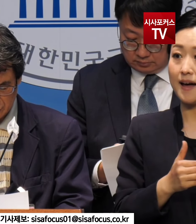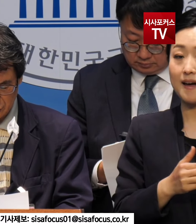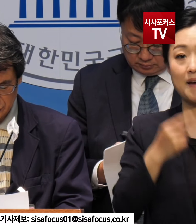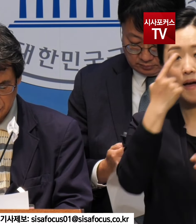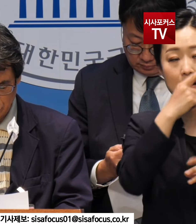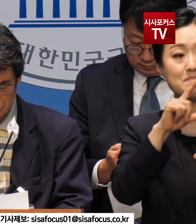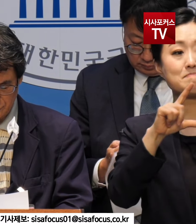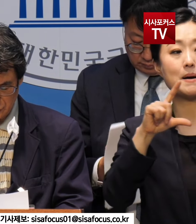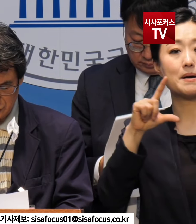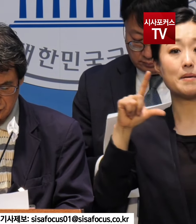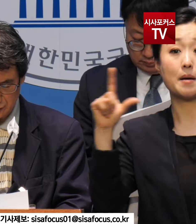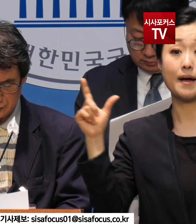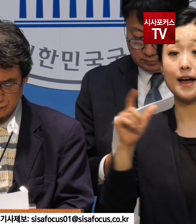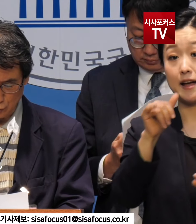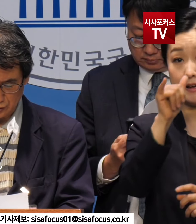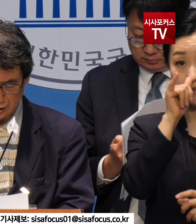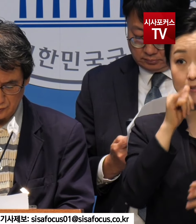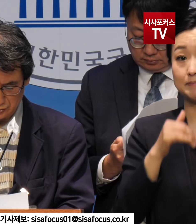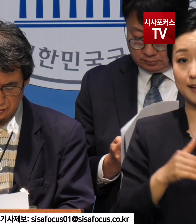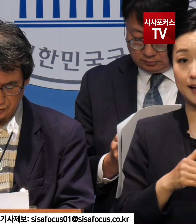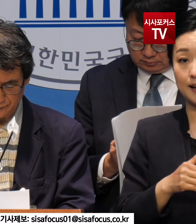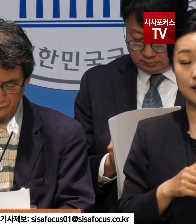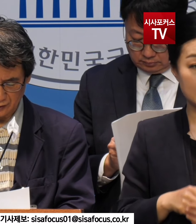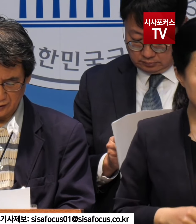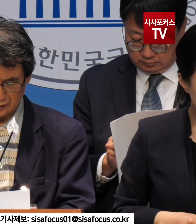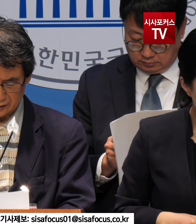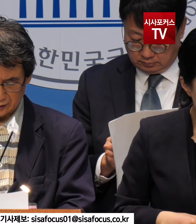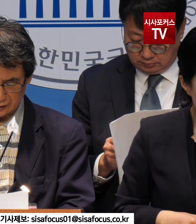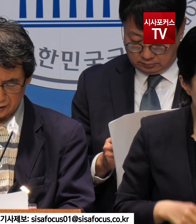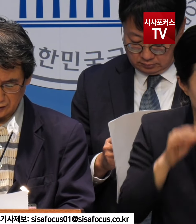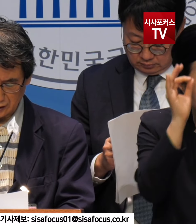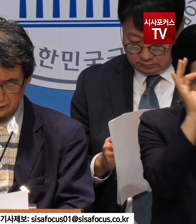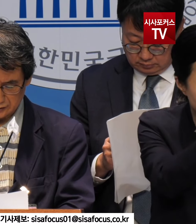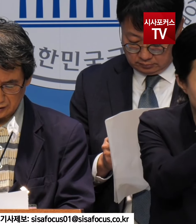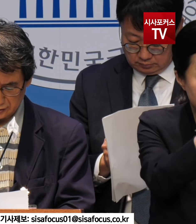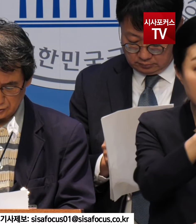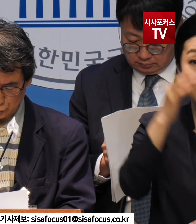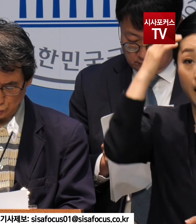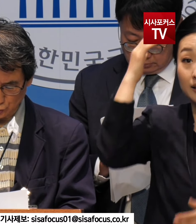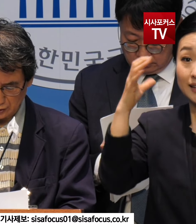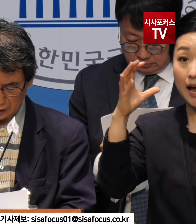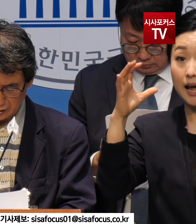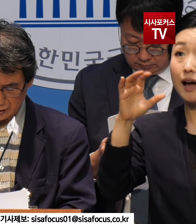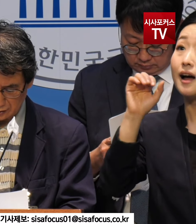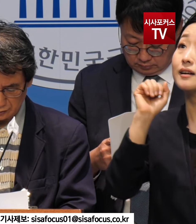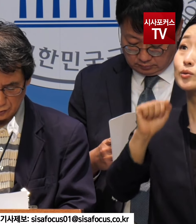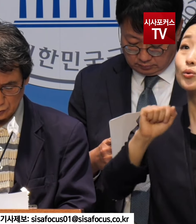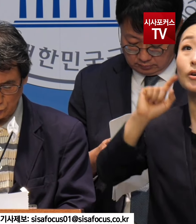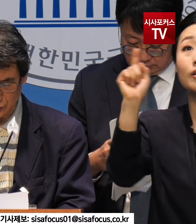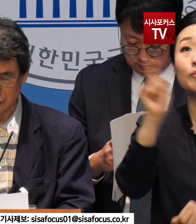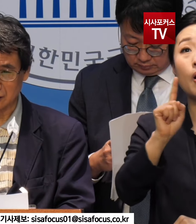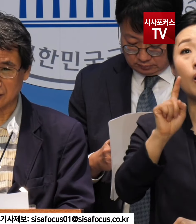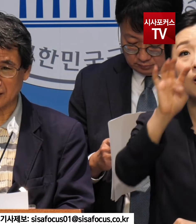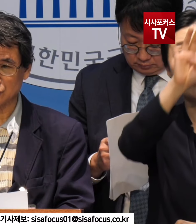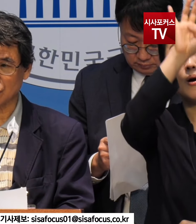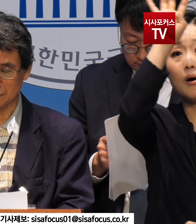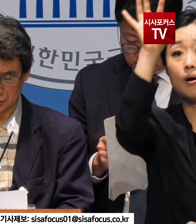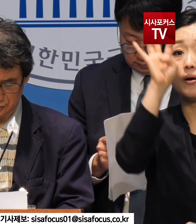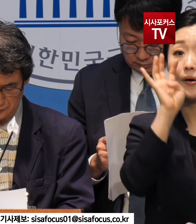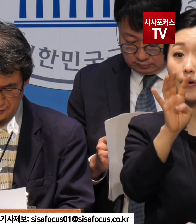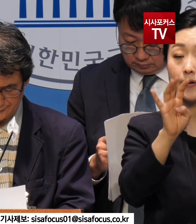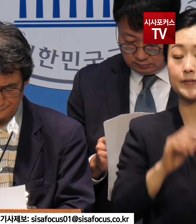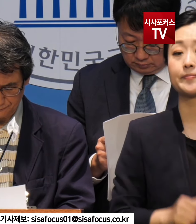출세하는 어처구니 없는 일을 목격하면서 이 나라가 언제까지 존속이 되려나 하는 우려를 금할